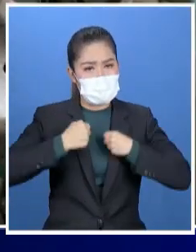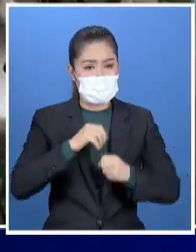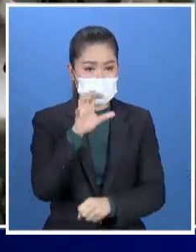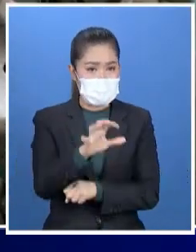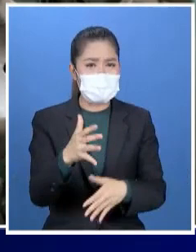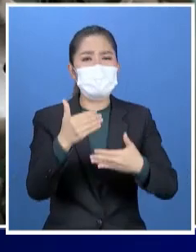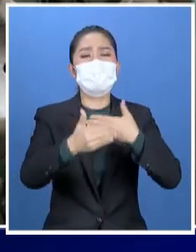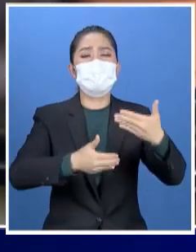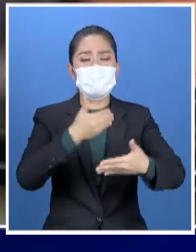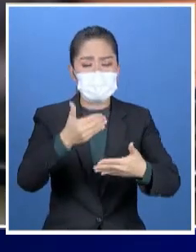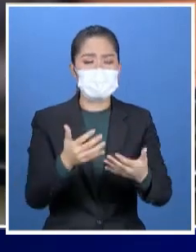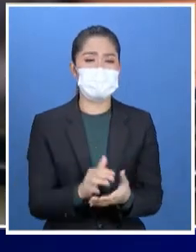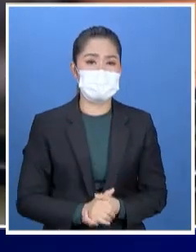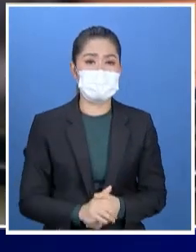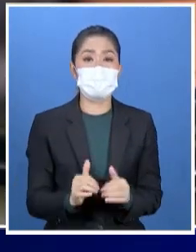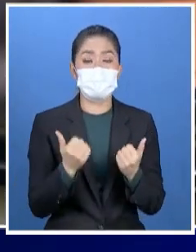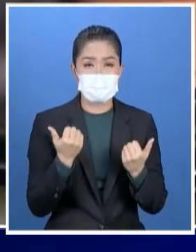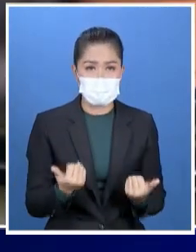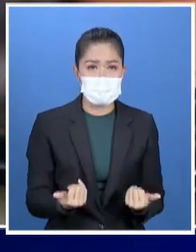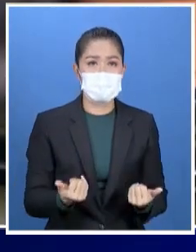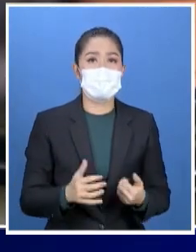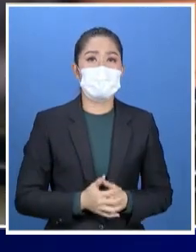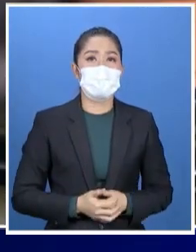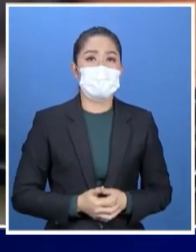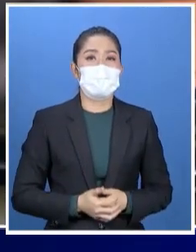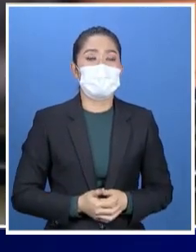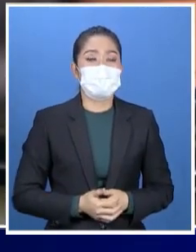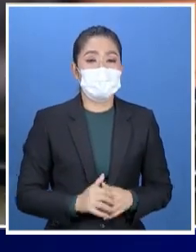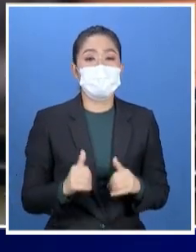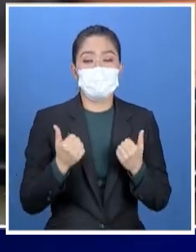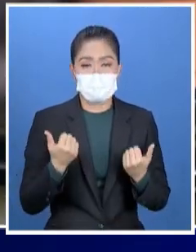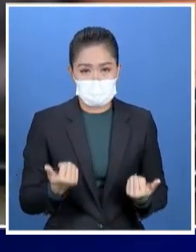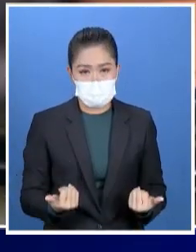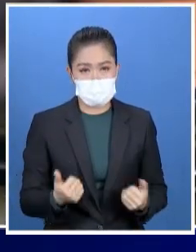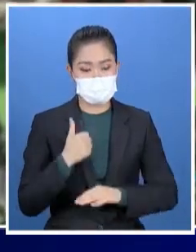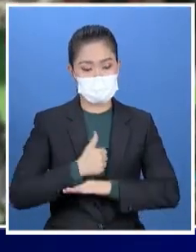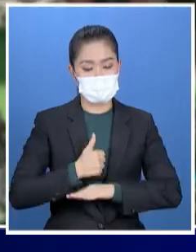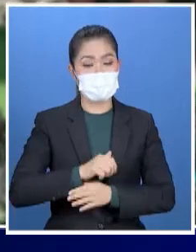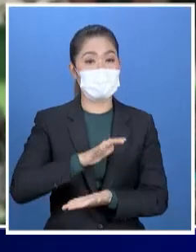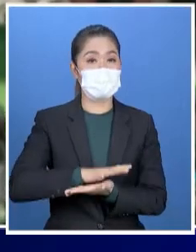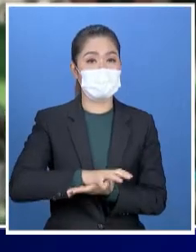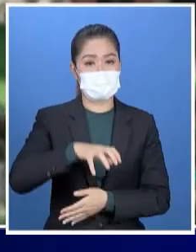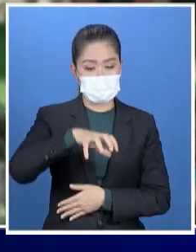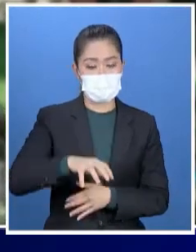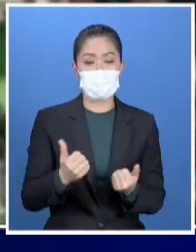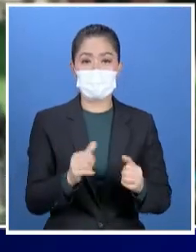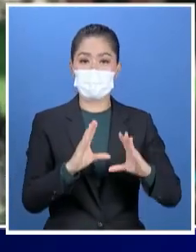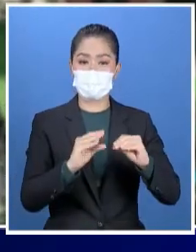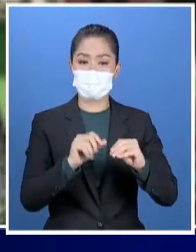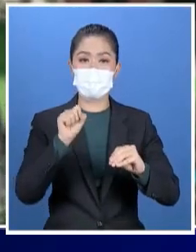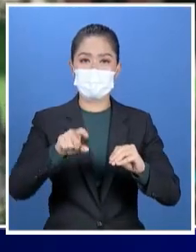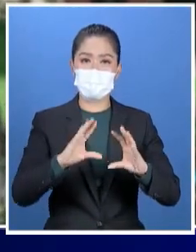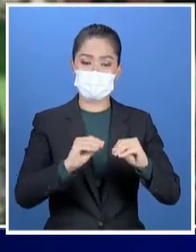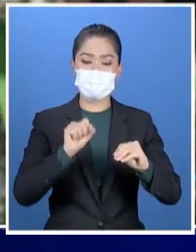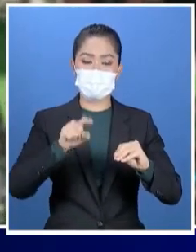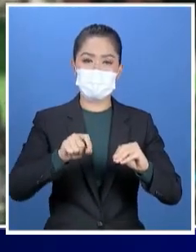คับมันเป็นกิจกรรมเท่านั้นเองล่าสุดคุณผู้ชมฮะทางด้านของผู้อำนวยการโรงเรียนวันนี้เรียกประชุมเลย